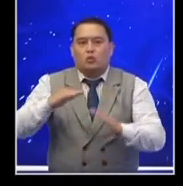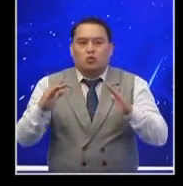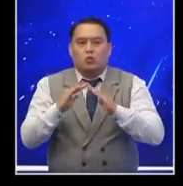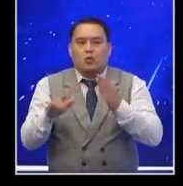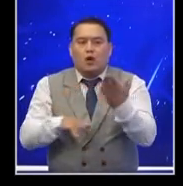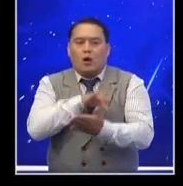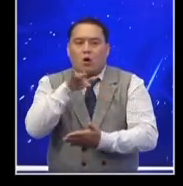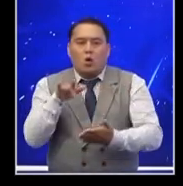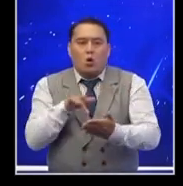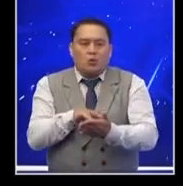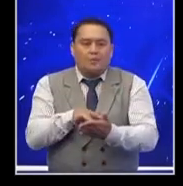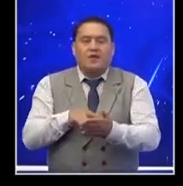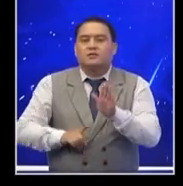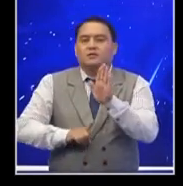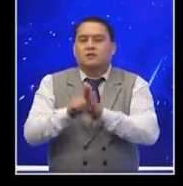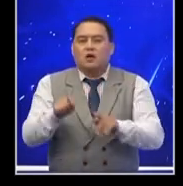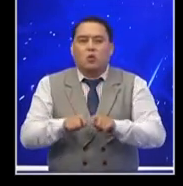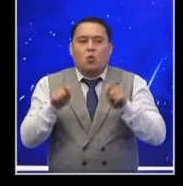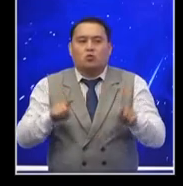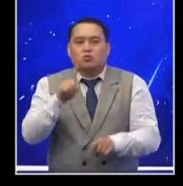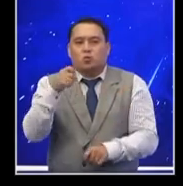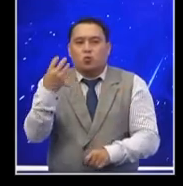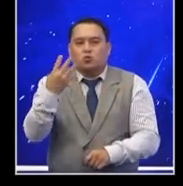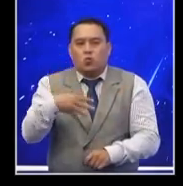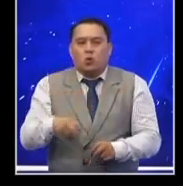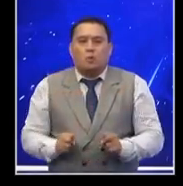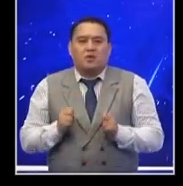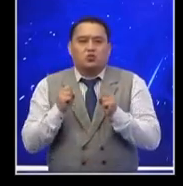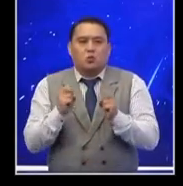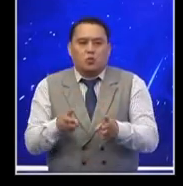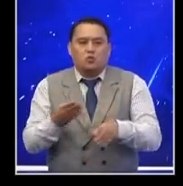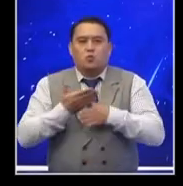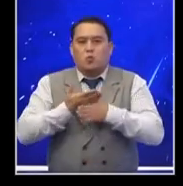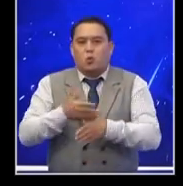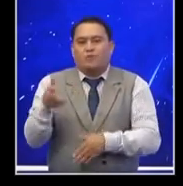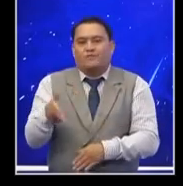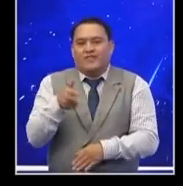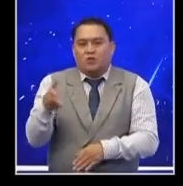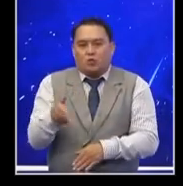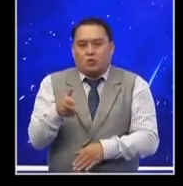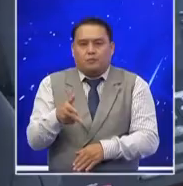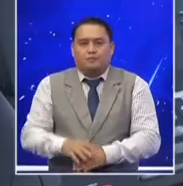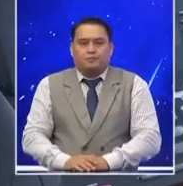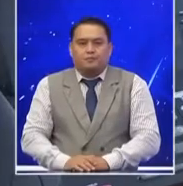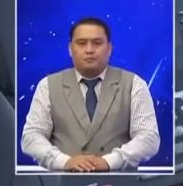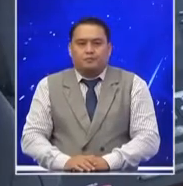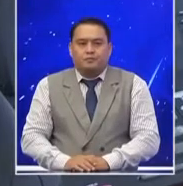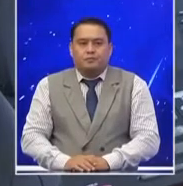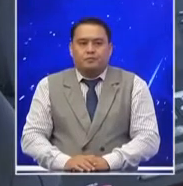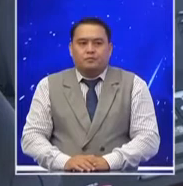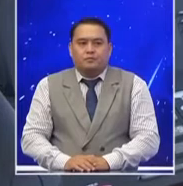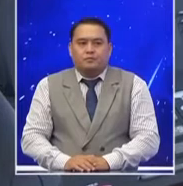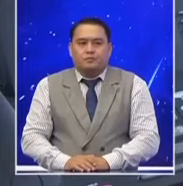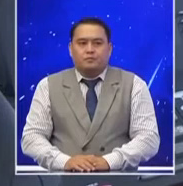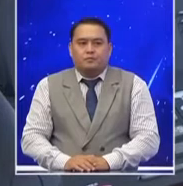города. В целом, с начала года раскрыто 141 преступление с помощью камер видеонаблюдения. 163